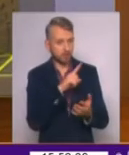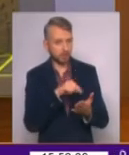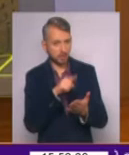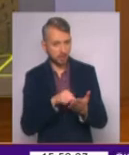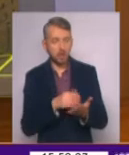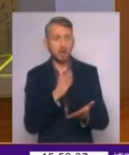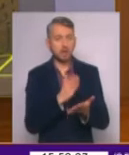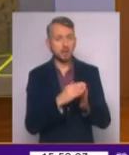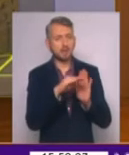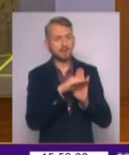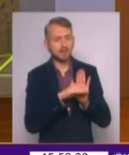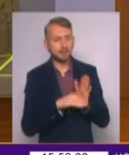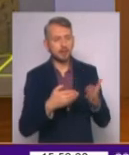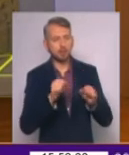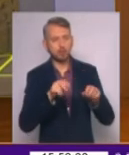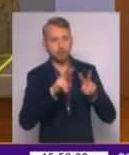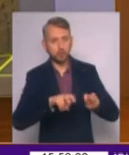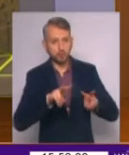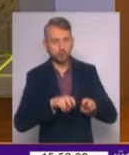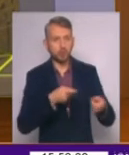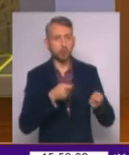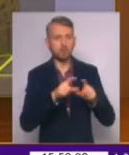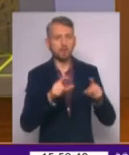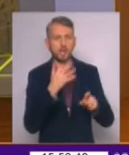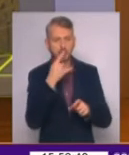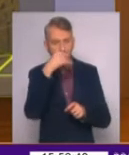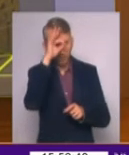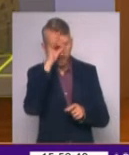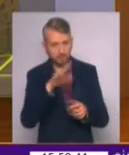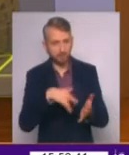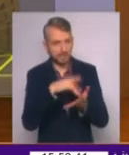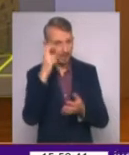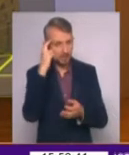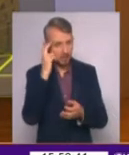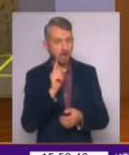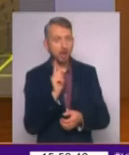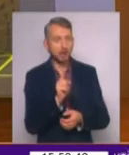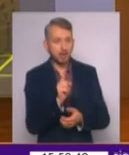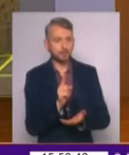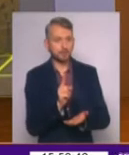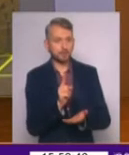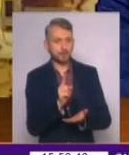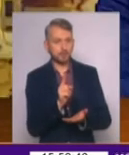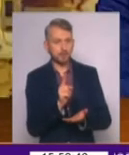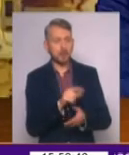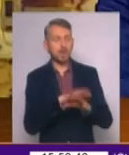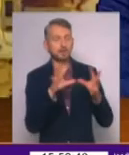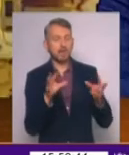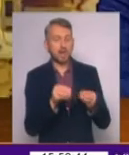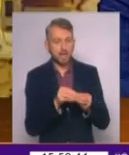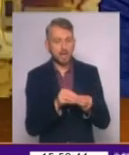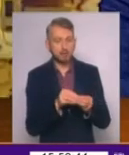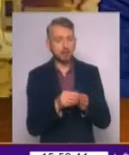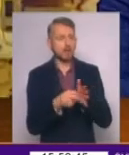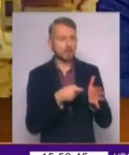Є певні статті, які можуть розслідувати управління Нацполіції в місті Києві. Але взагалі слідство, я